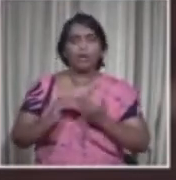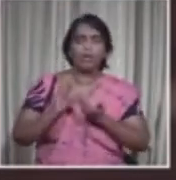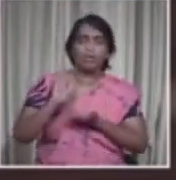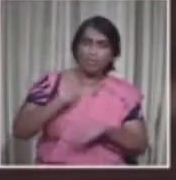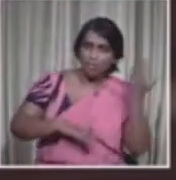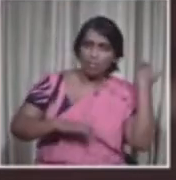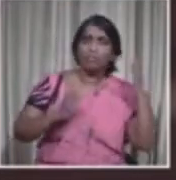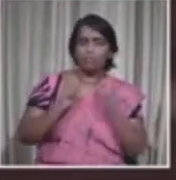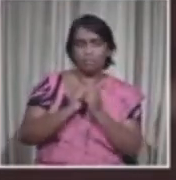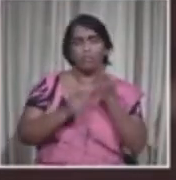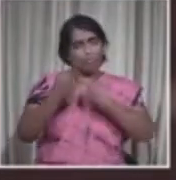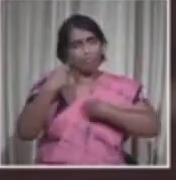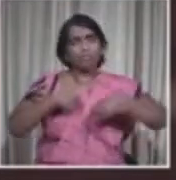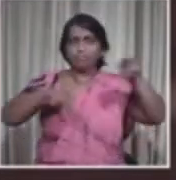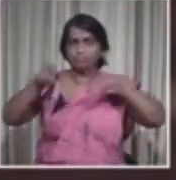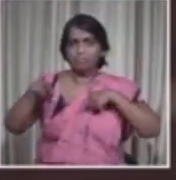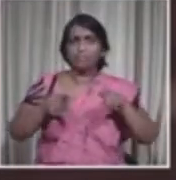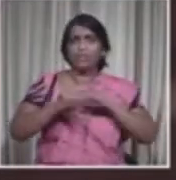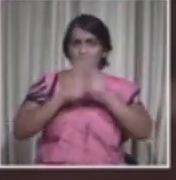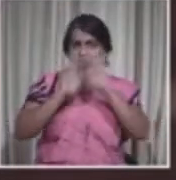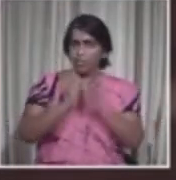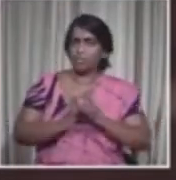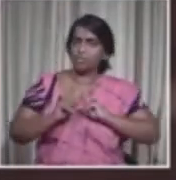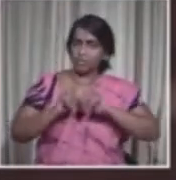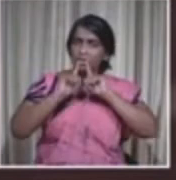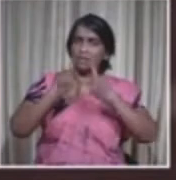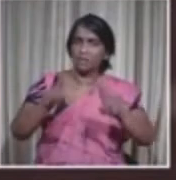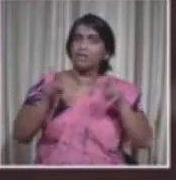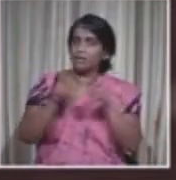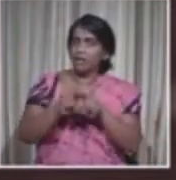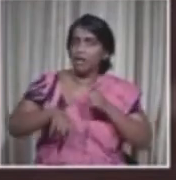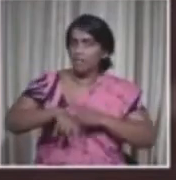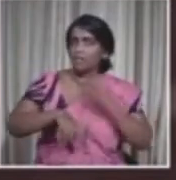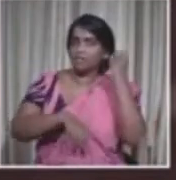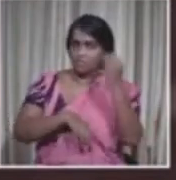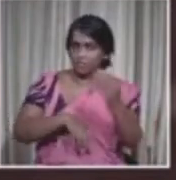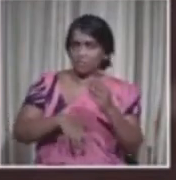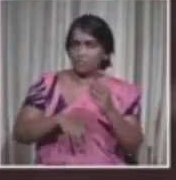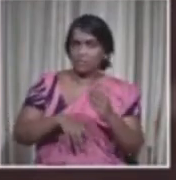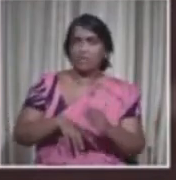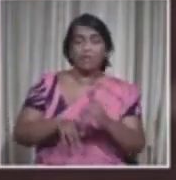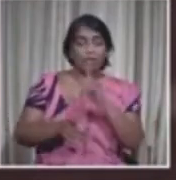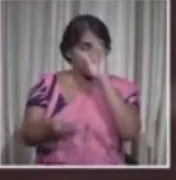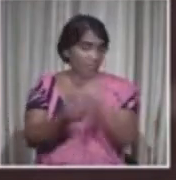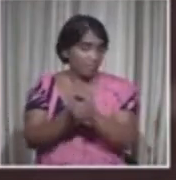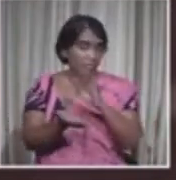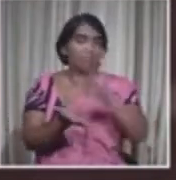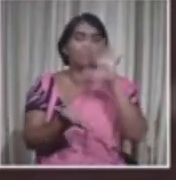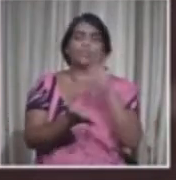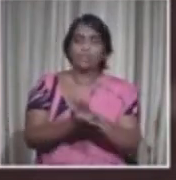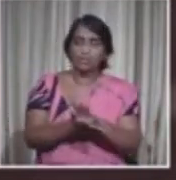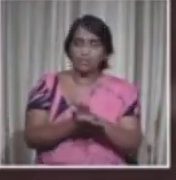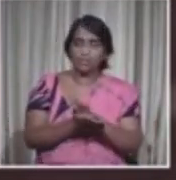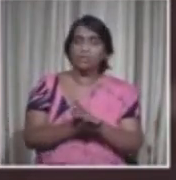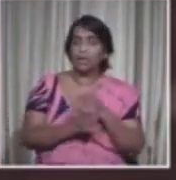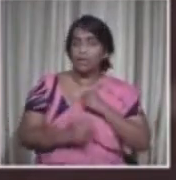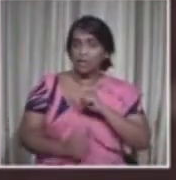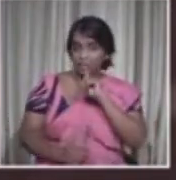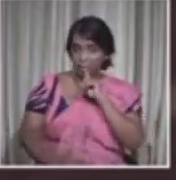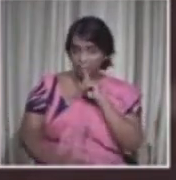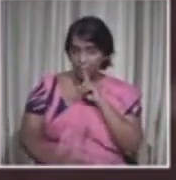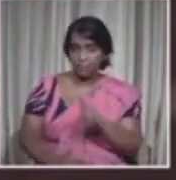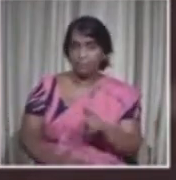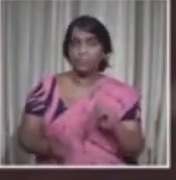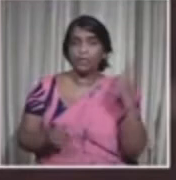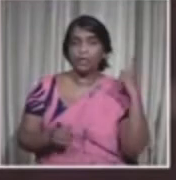තියෙනනේ ඔක්කොම අයට මම මේ සියලු දෙනා ගැන කතා කරන්නේ ඒකට ඉඩ දෙන්න ආරක්ෂාව දහස් කරන්න ඊළඟට අපි කිව්වා අර